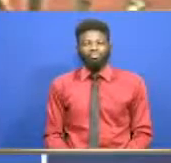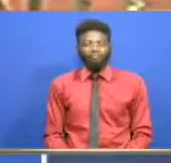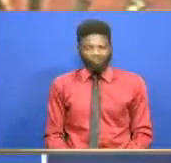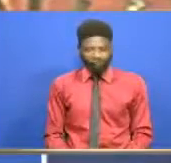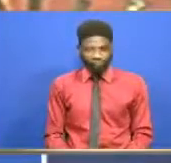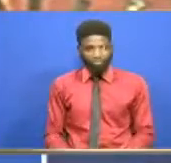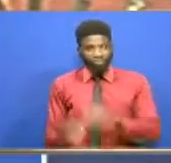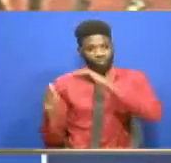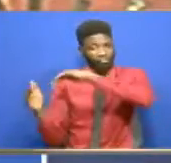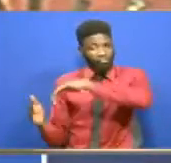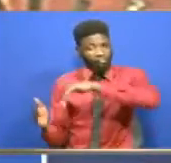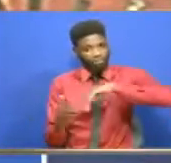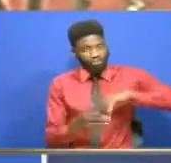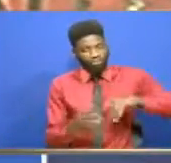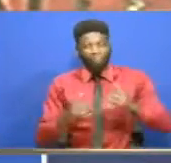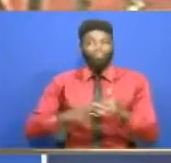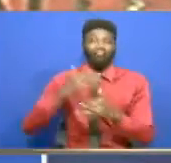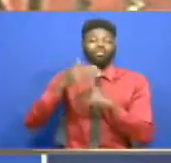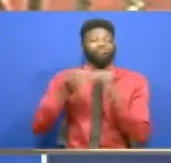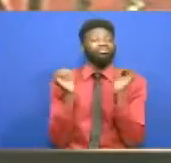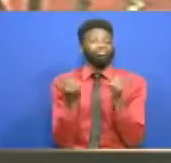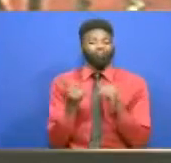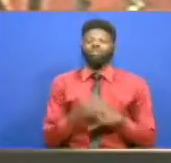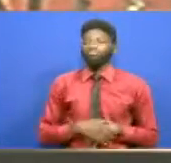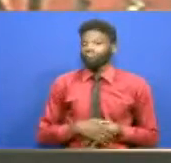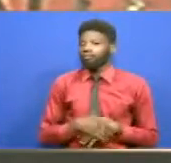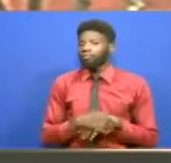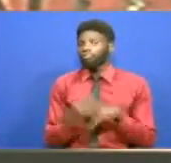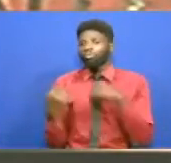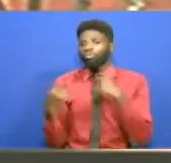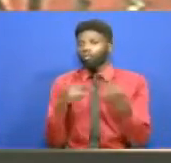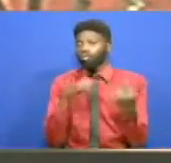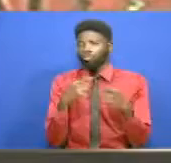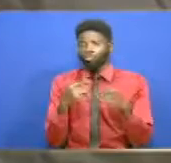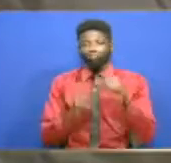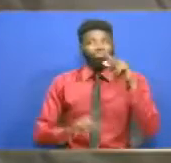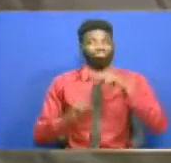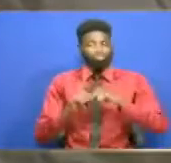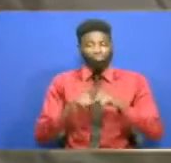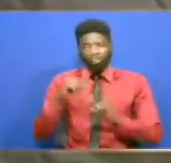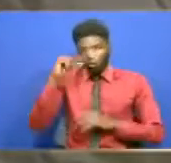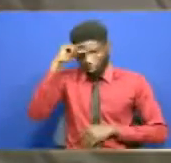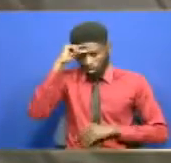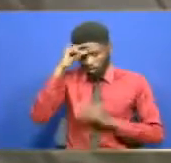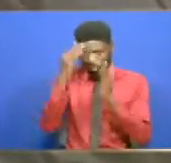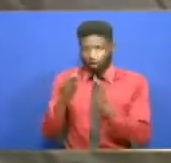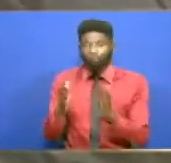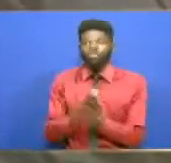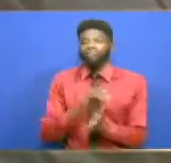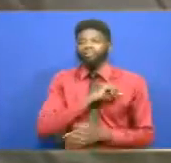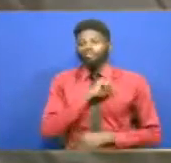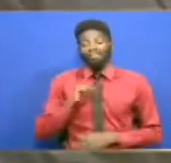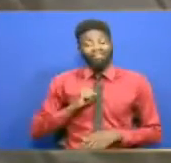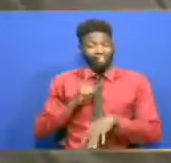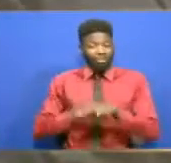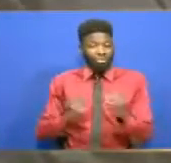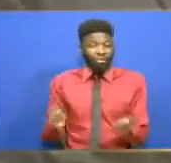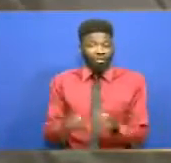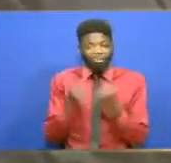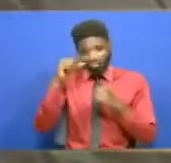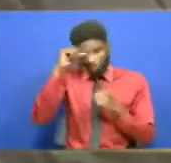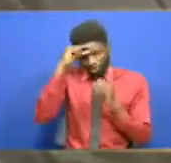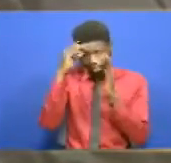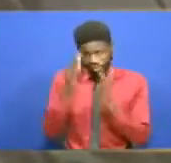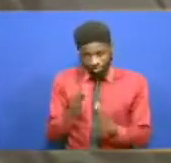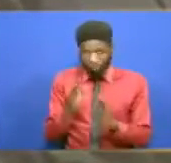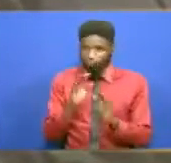Haya, tukisonga mbele kwenye taarifa nyingine, mzozo unatokota kati ya magavana na maseneta baada ya magavana kutishia kuwasilisha ombi la kuvunjwa kwa